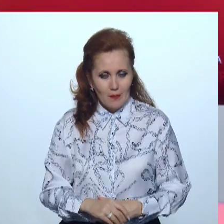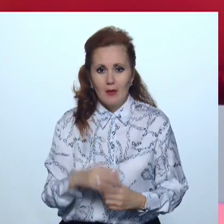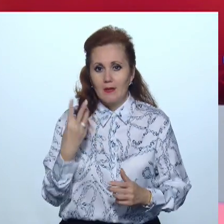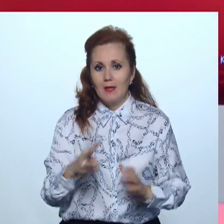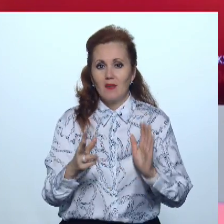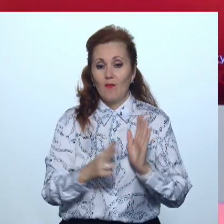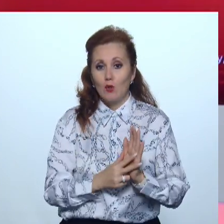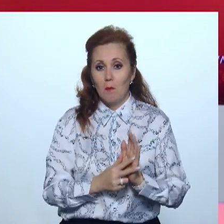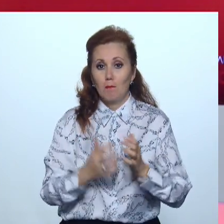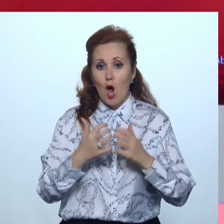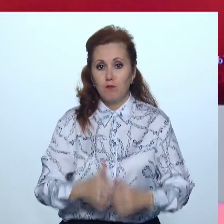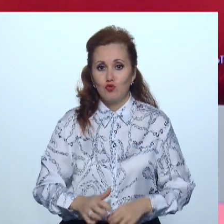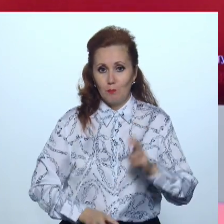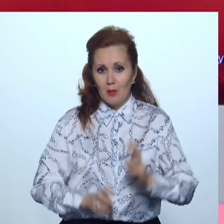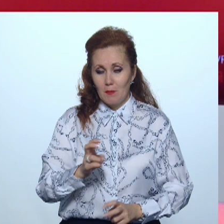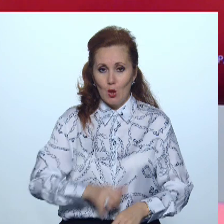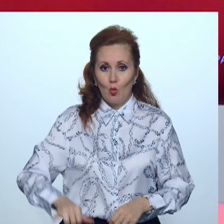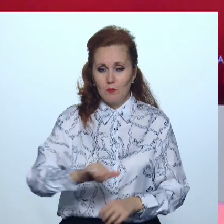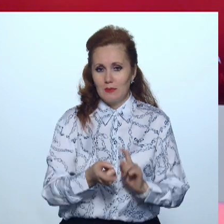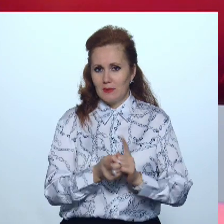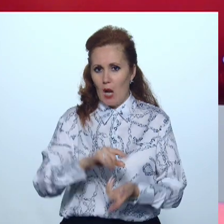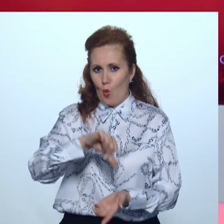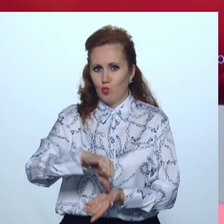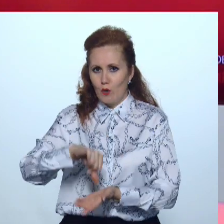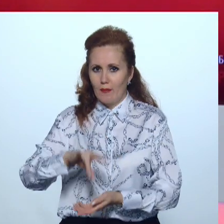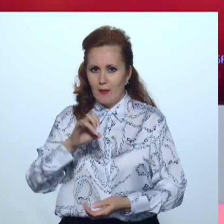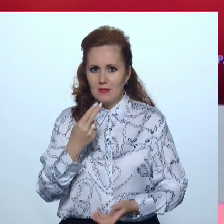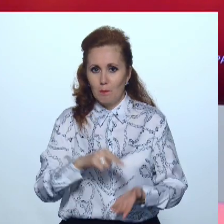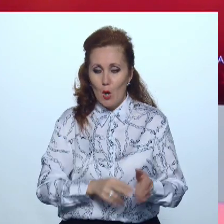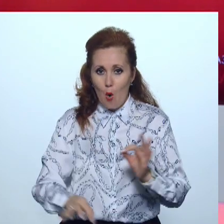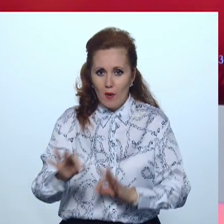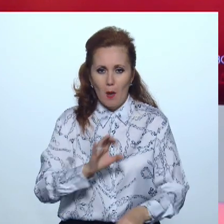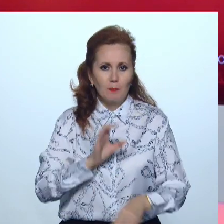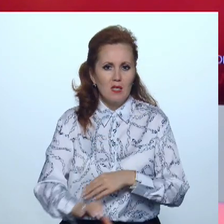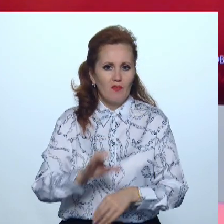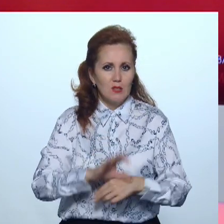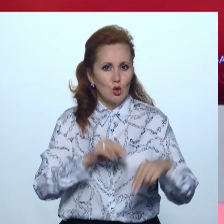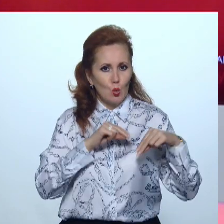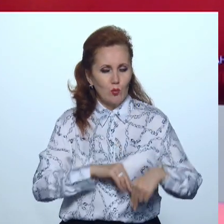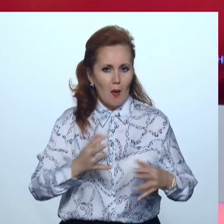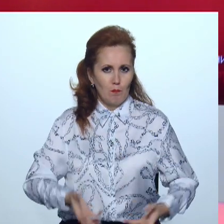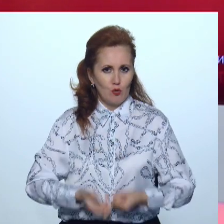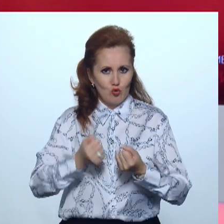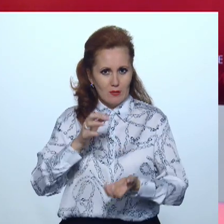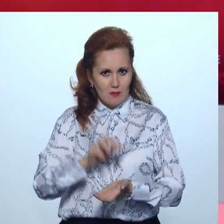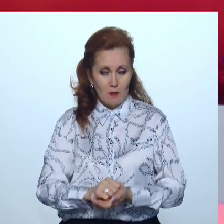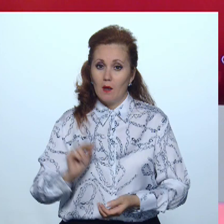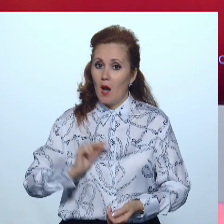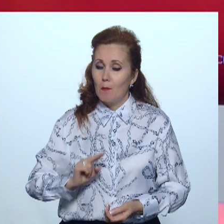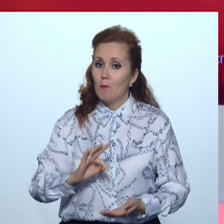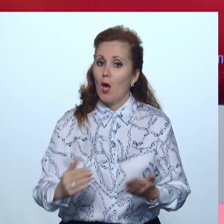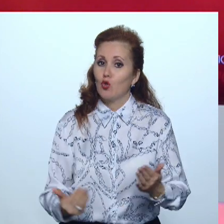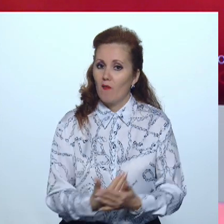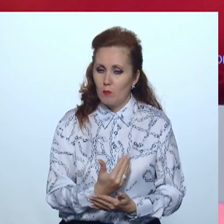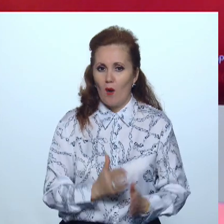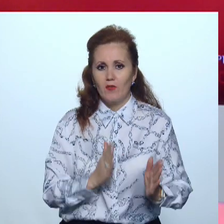38 промышленных предприятий из Удмуртии стали в этом году участниками нацпроекта «Производительность труда и поддержка занятости». Работают они теперь по-новому